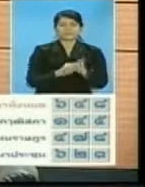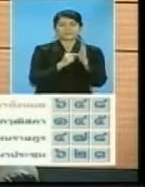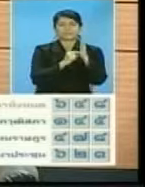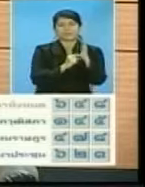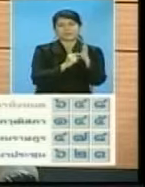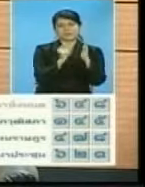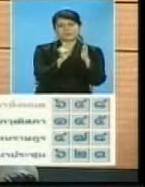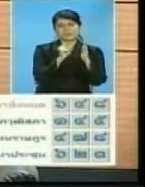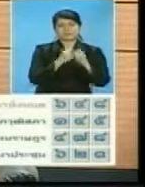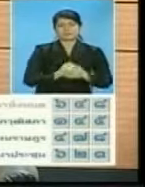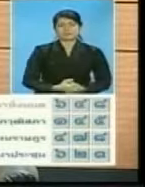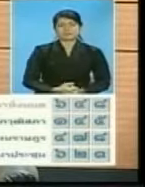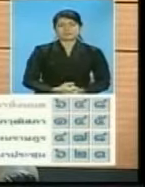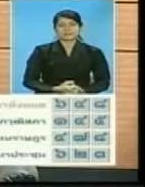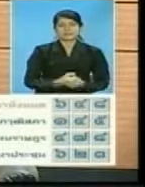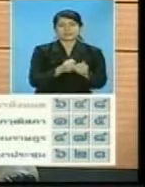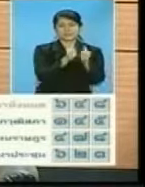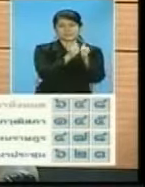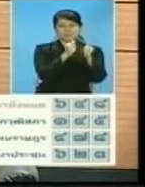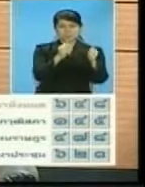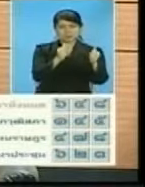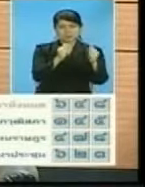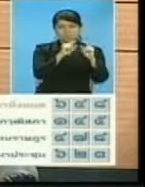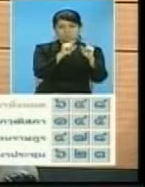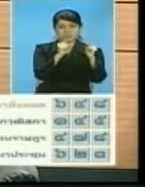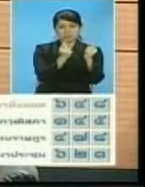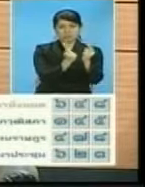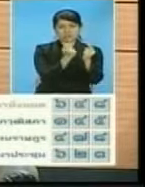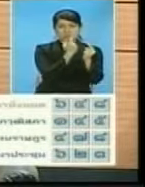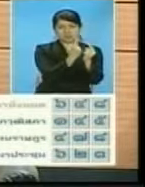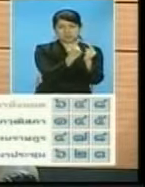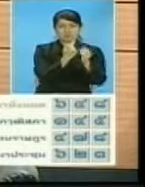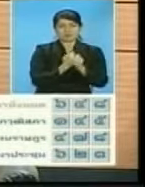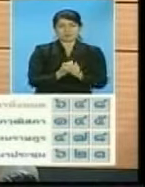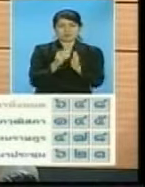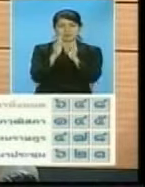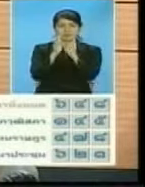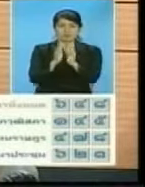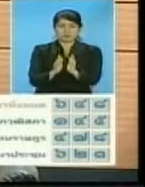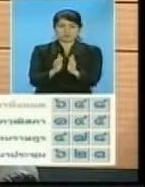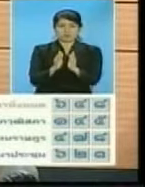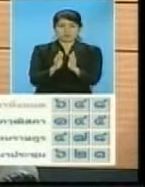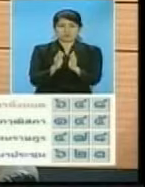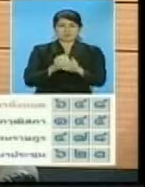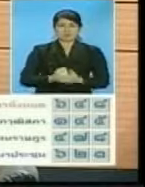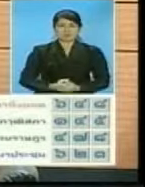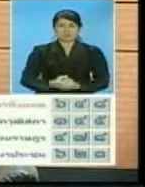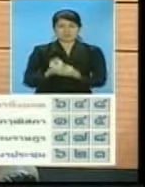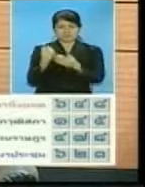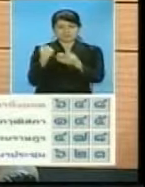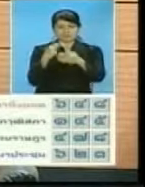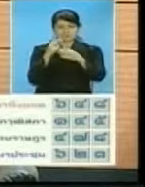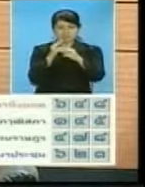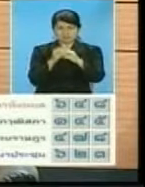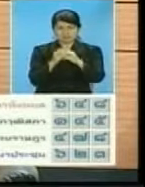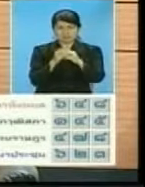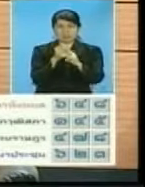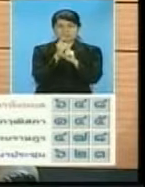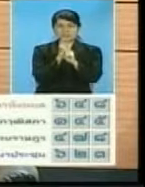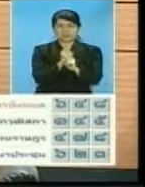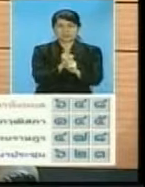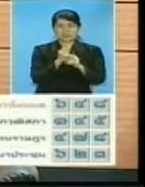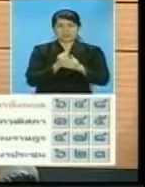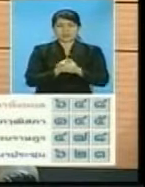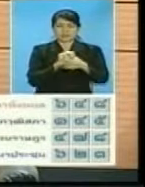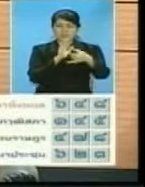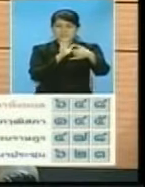เช่นอนุหนึ่งหรือวงเล็บหนึ่งบุคคลซึ่งมีชื่อตามลักษณะต้อง